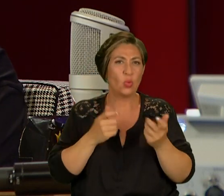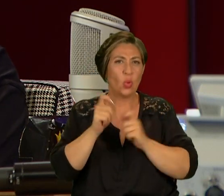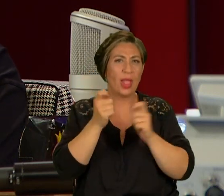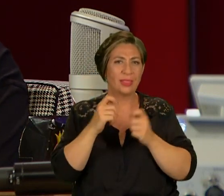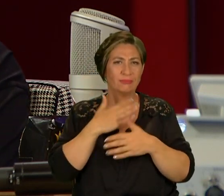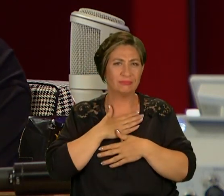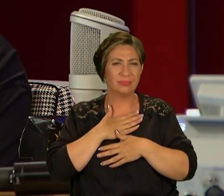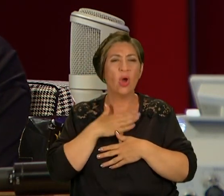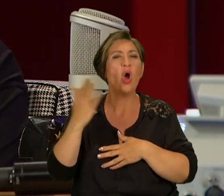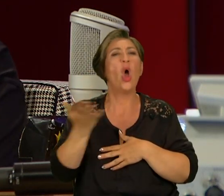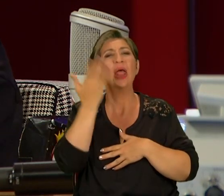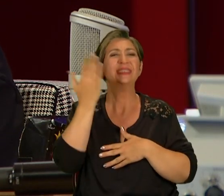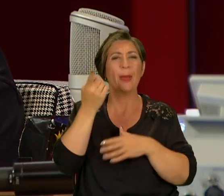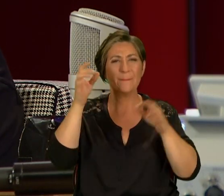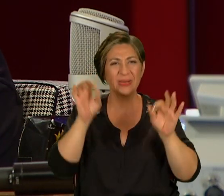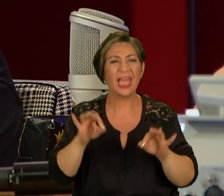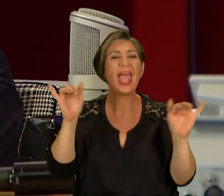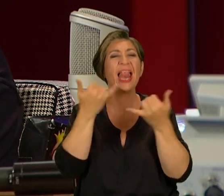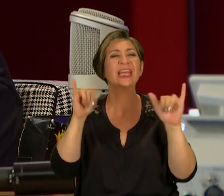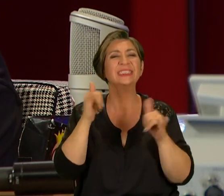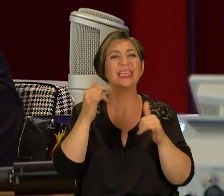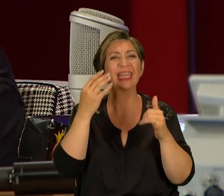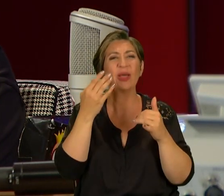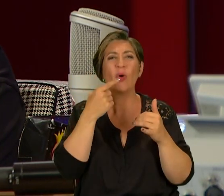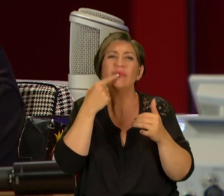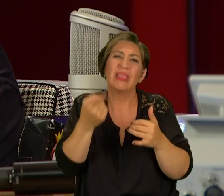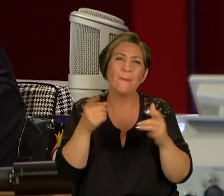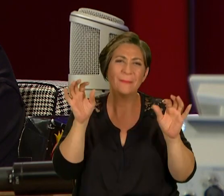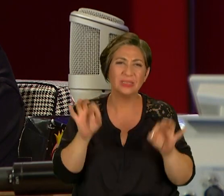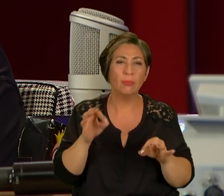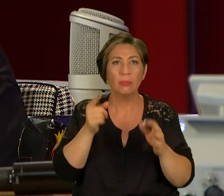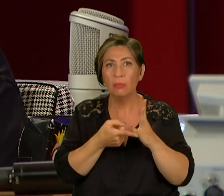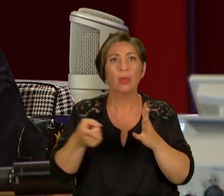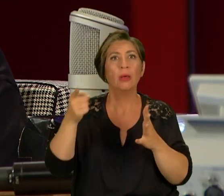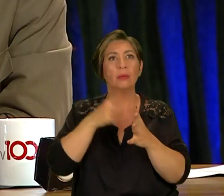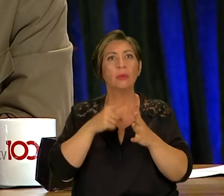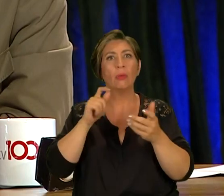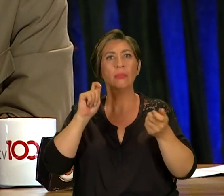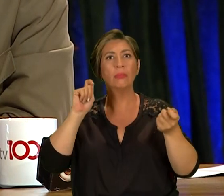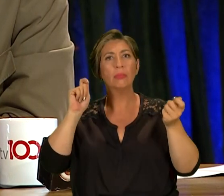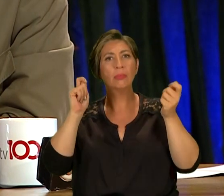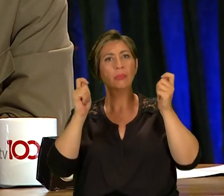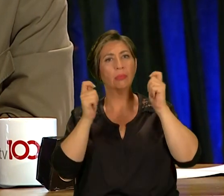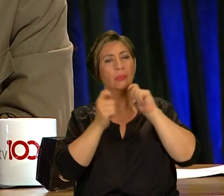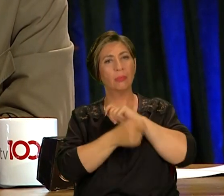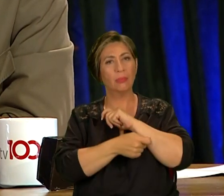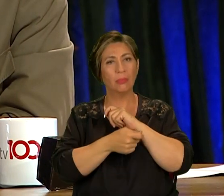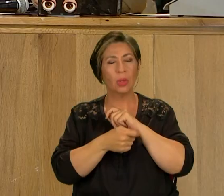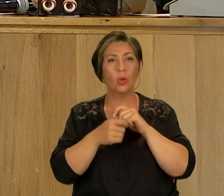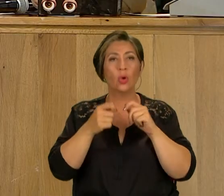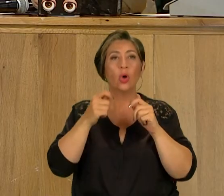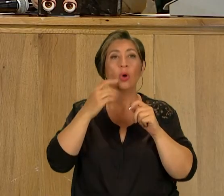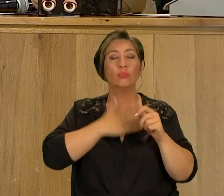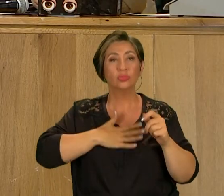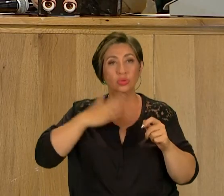sadece. Aha. Öylesine başlanan, eğlence olsun diye başlanan bir işti. Bir anda iş boyutunu hani atladı ve